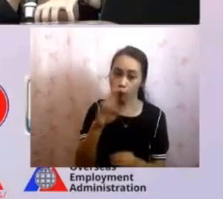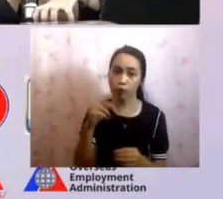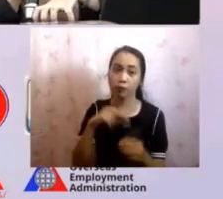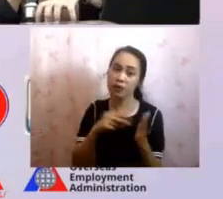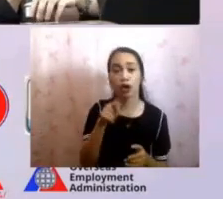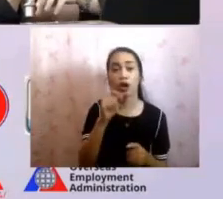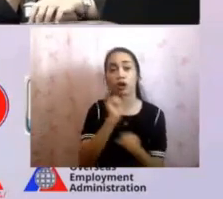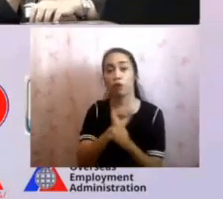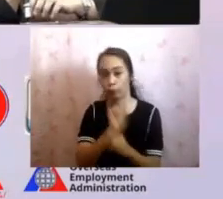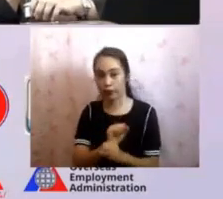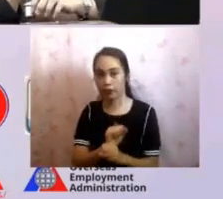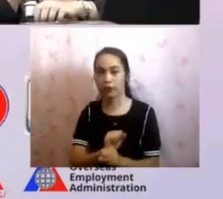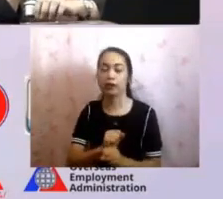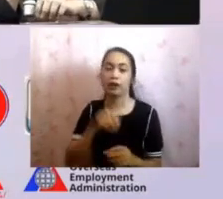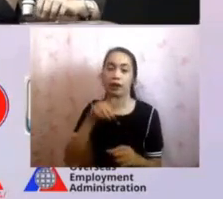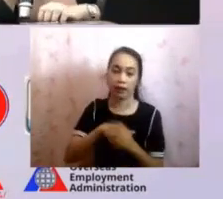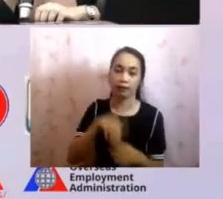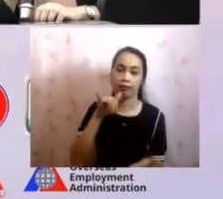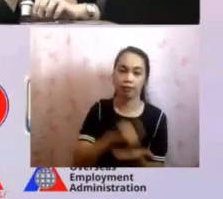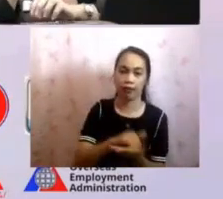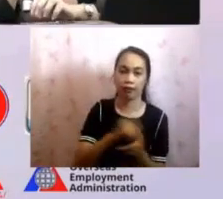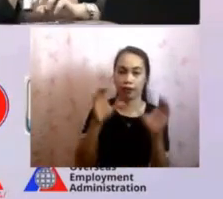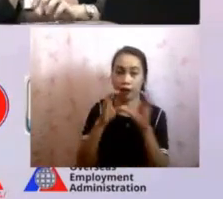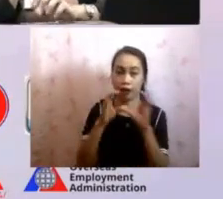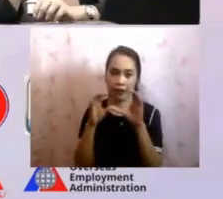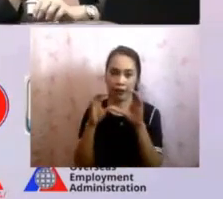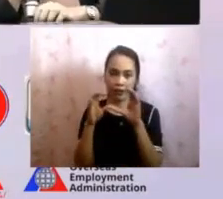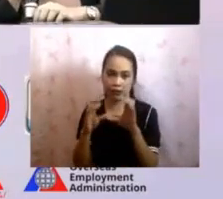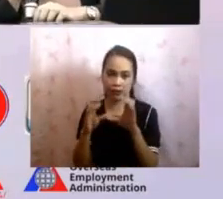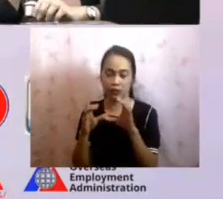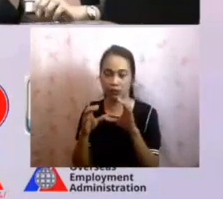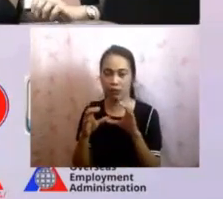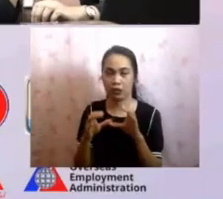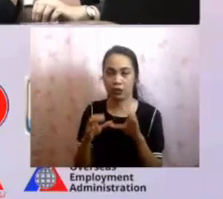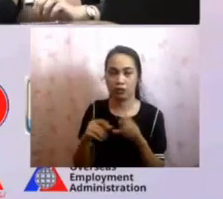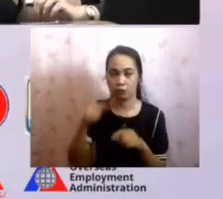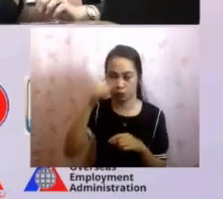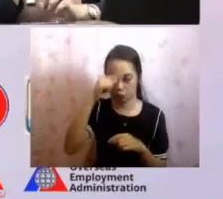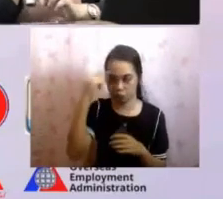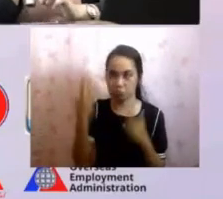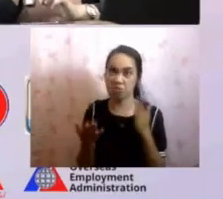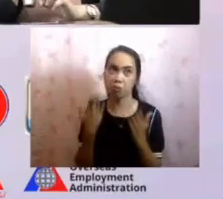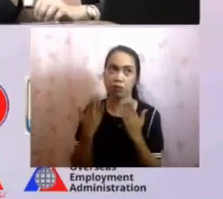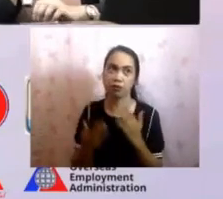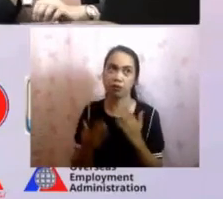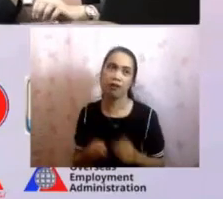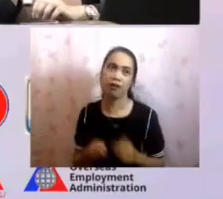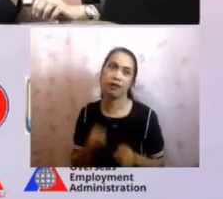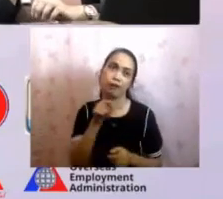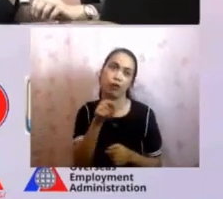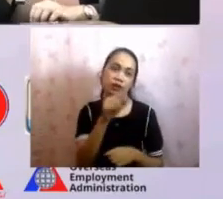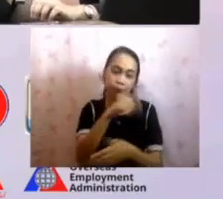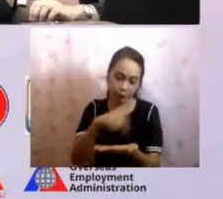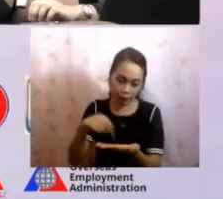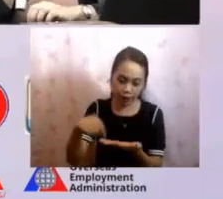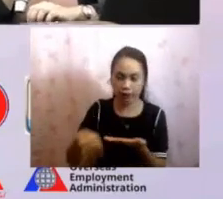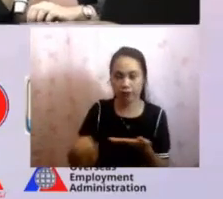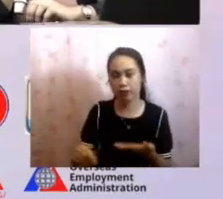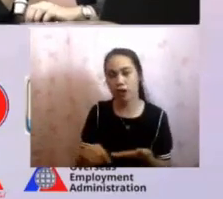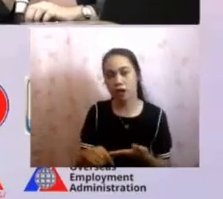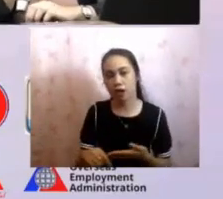ka mo reklamo ka kay dili part sa imong trabaho but then again wala ka ni basa sa imong contract unya naka-state da dito nga maunay